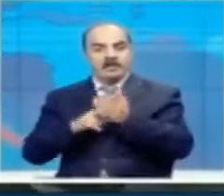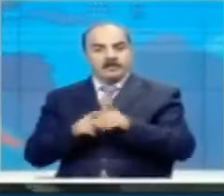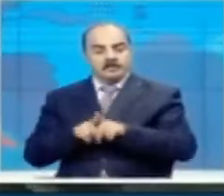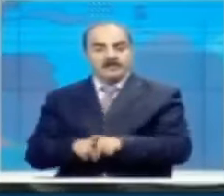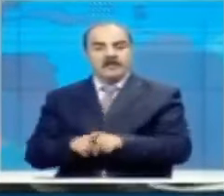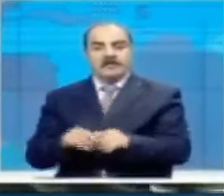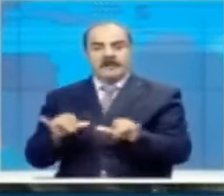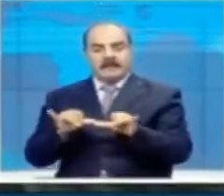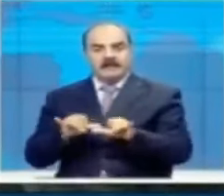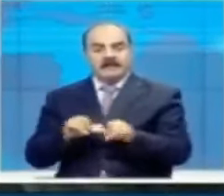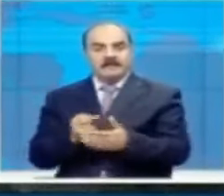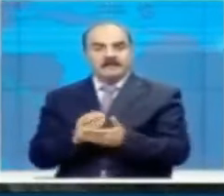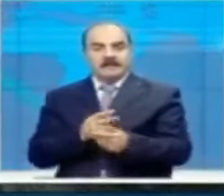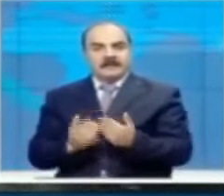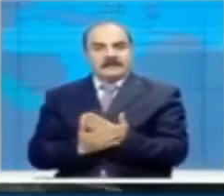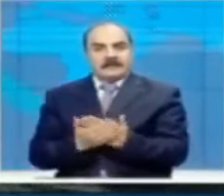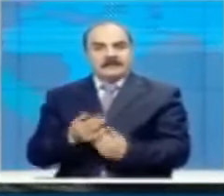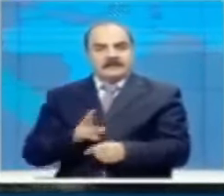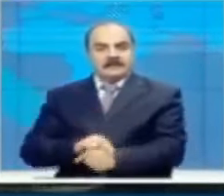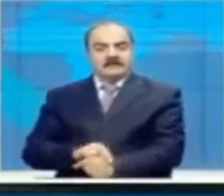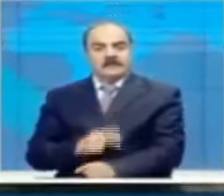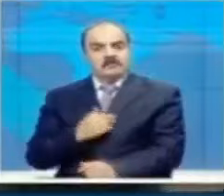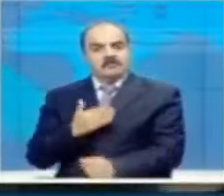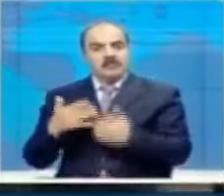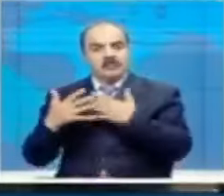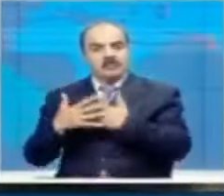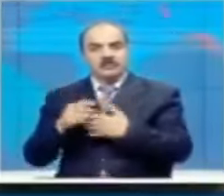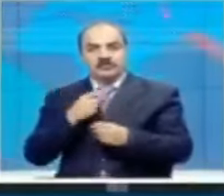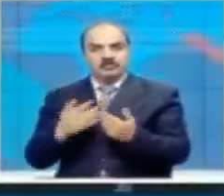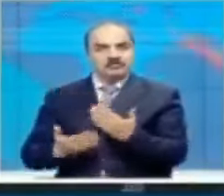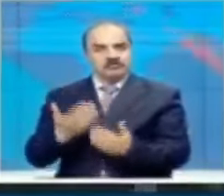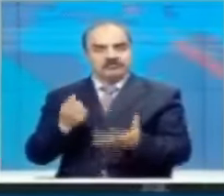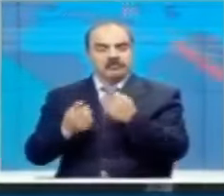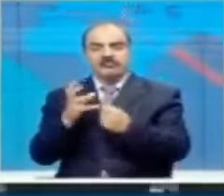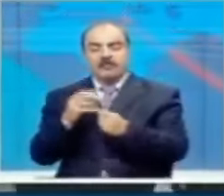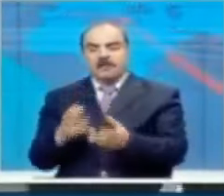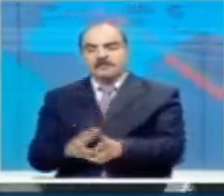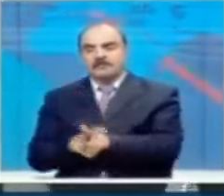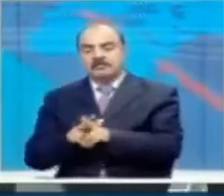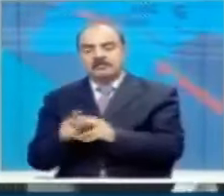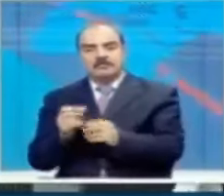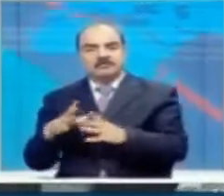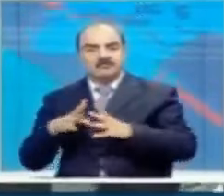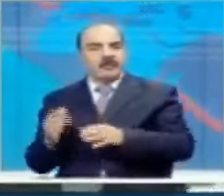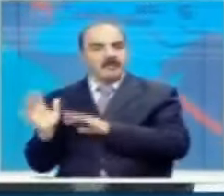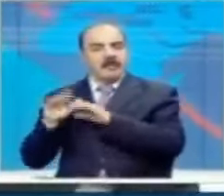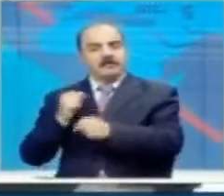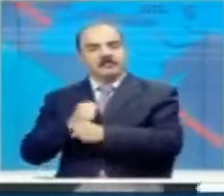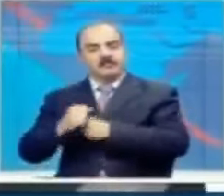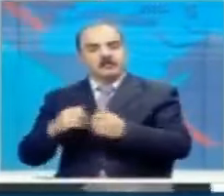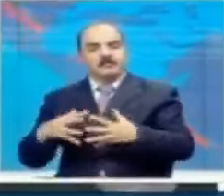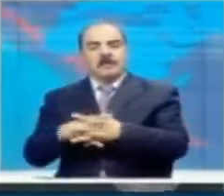الانترنت والمبادرات الرقميه لدعم الشباب فضلا عن تاهيل لخلق فرص ليلحقوا بسوق العمل